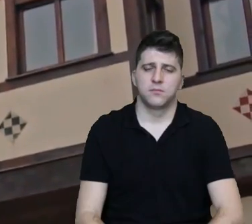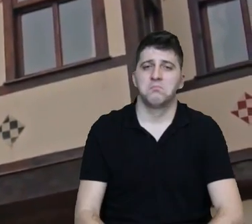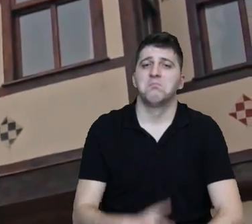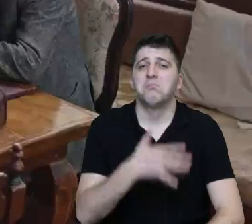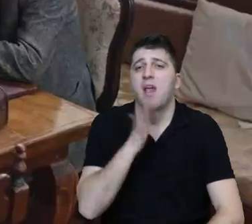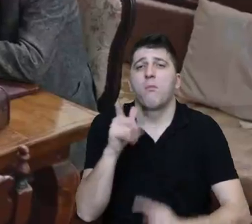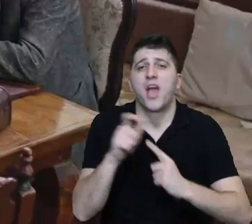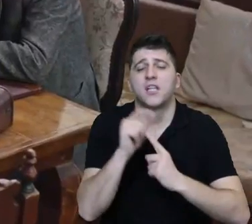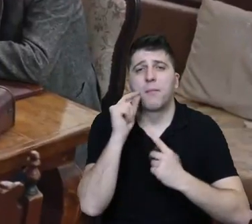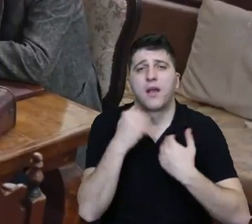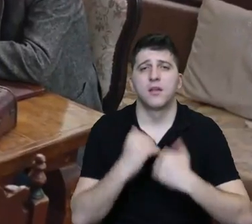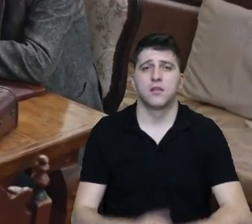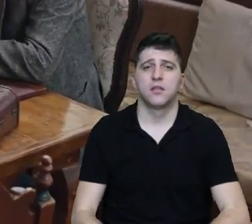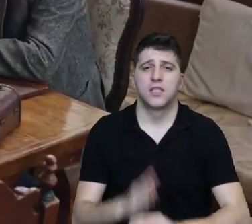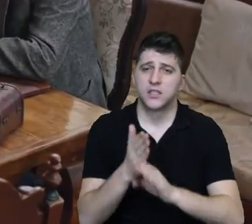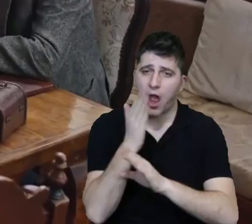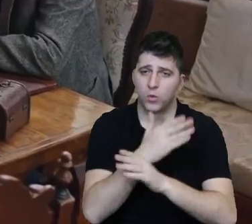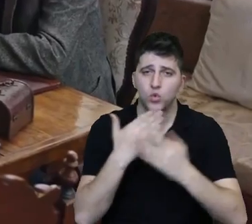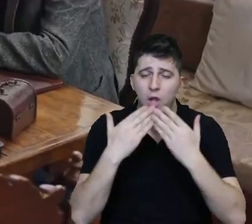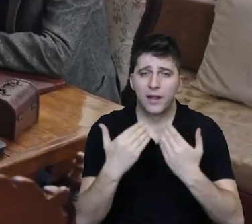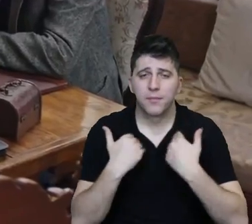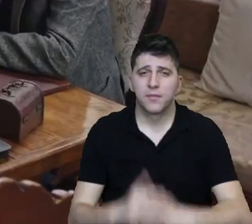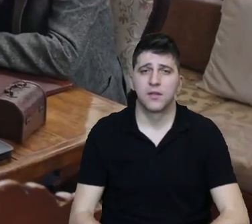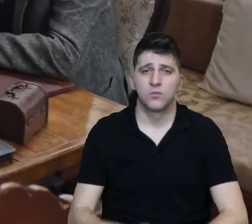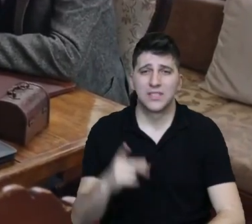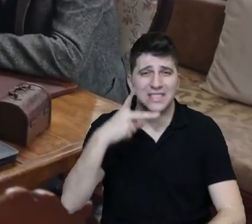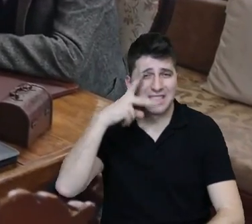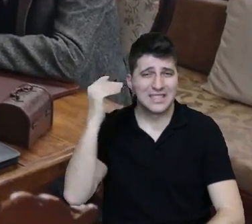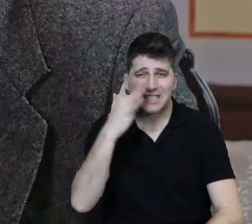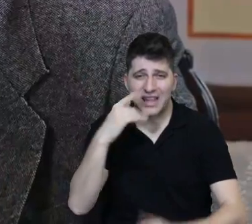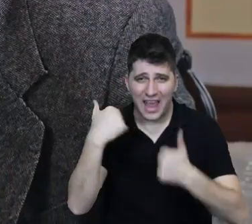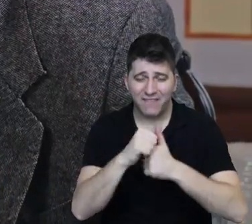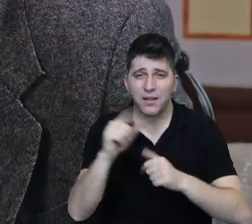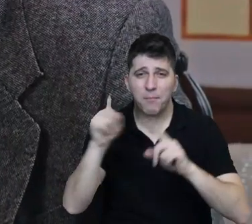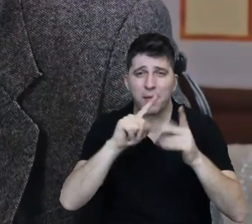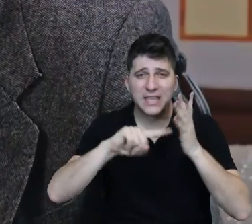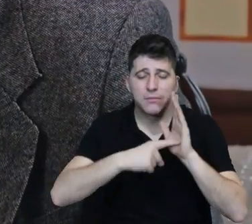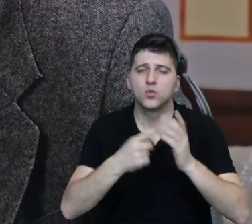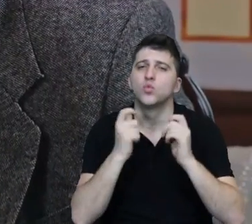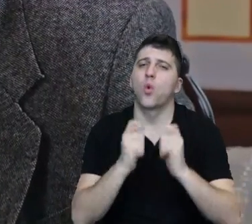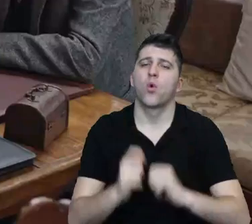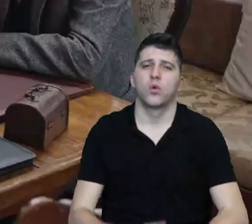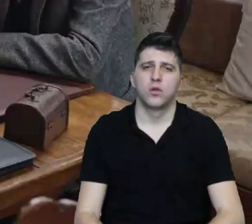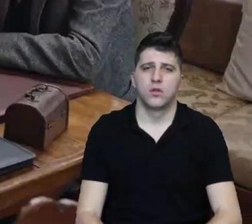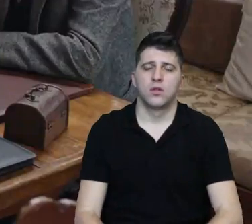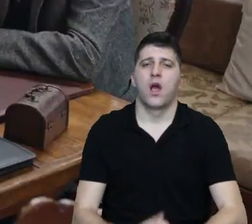Bilemiyorum Ejder Bey. Daha önce de söylediğim gibi bu sahte evliliği mahkemede ispat etmek çok güç. Ama Yaşar Bey